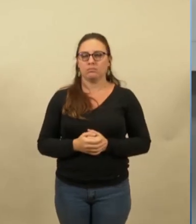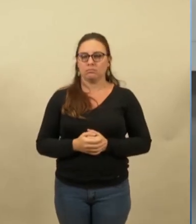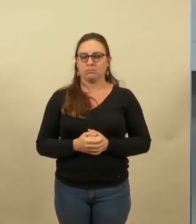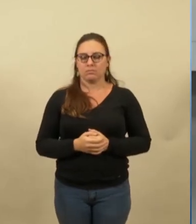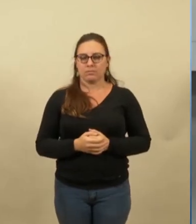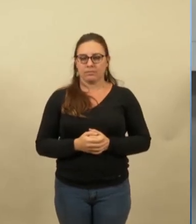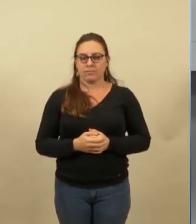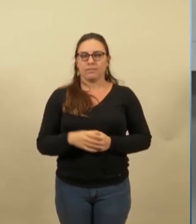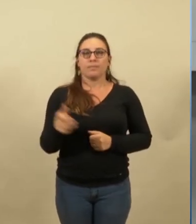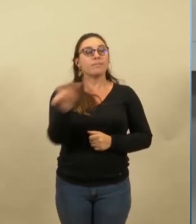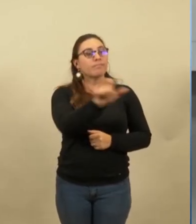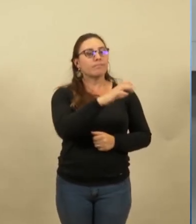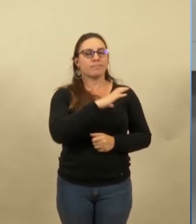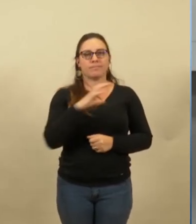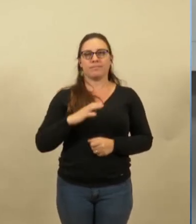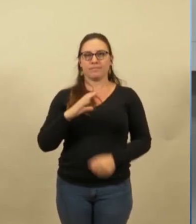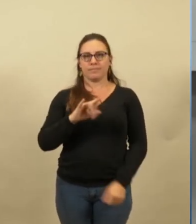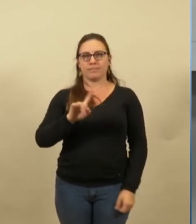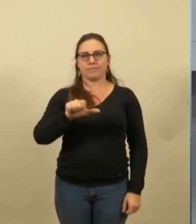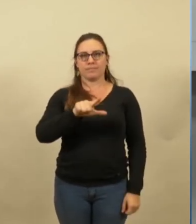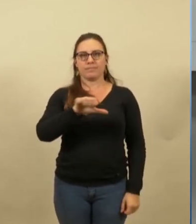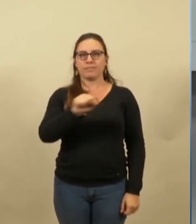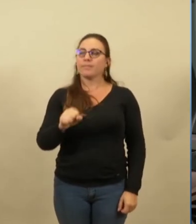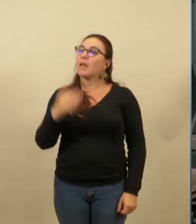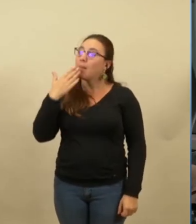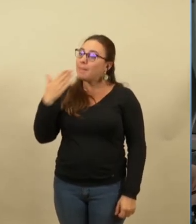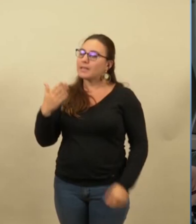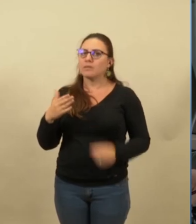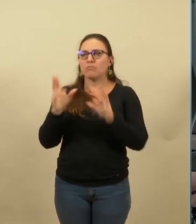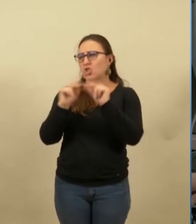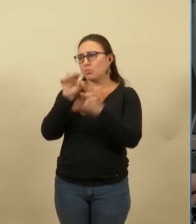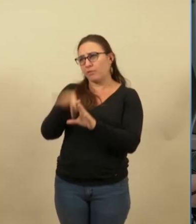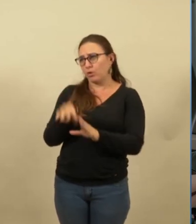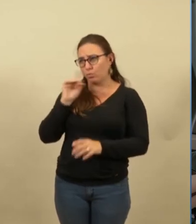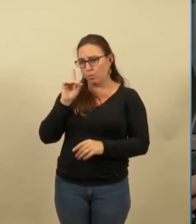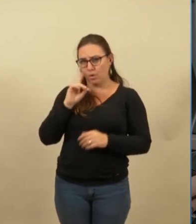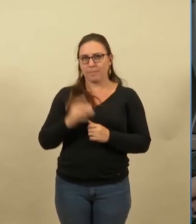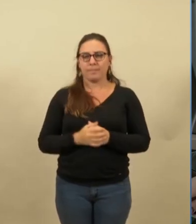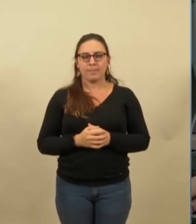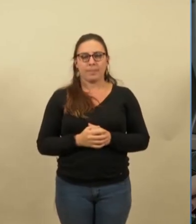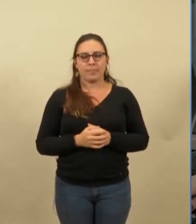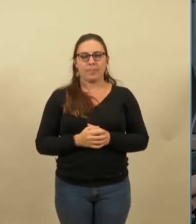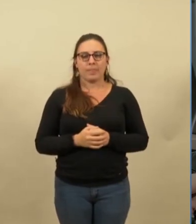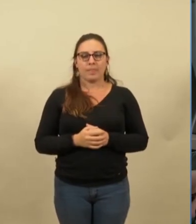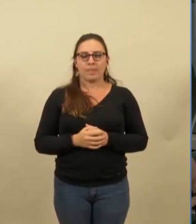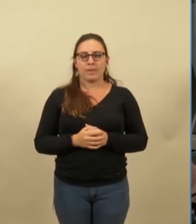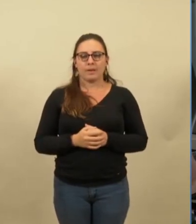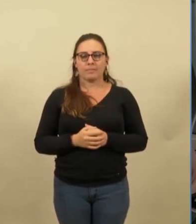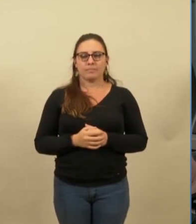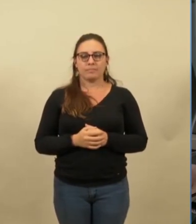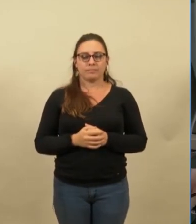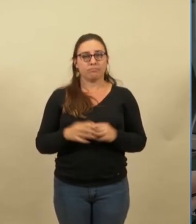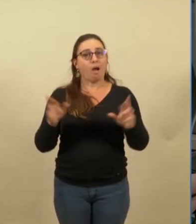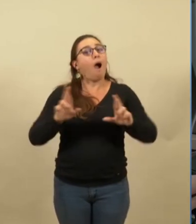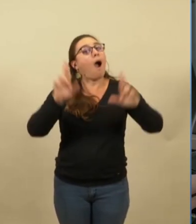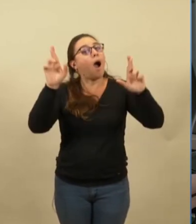madame Chalas oui merci c'est juste une explication de vote si je partage une fois n'est pas